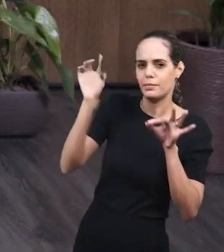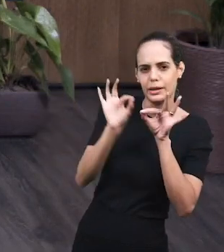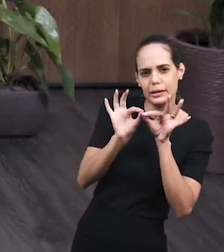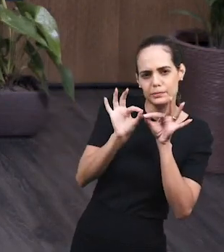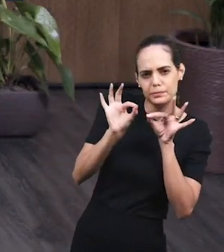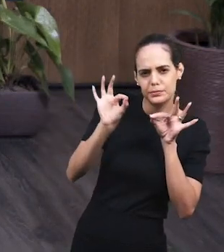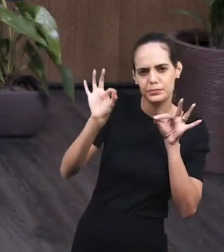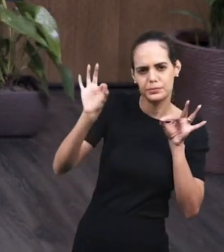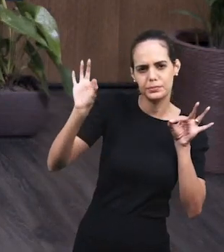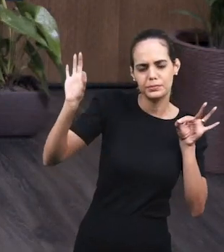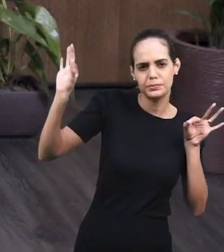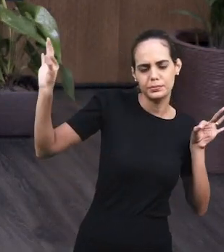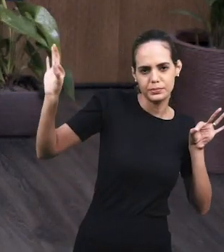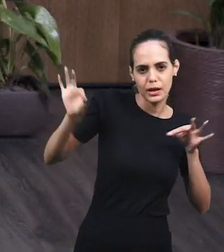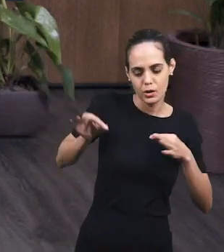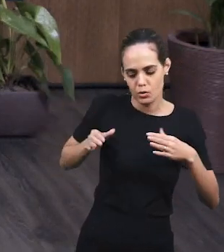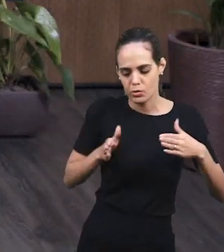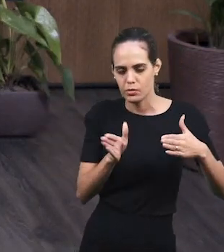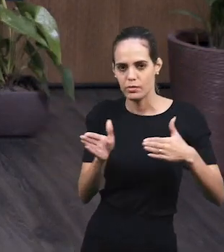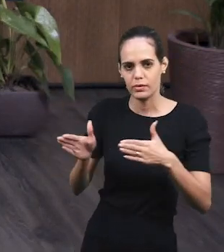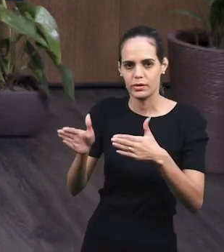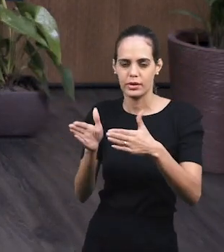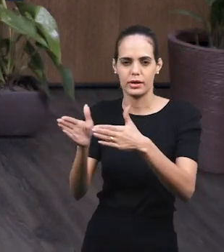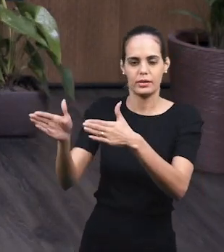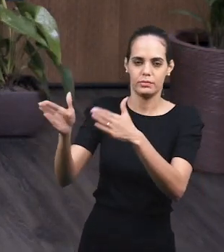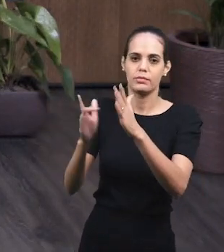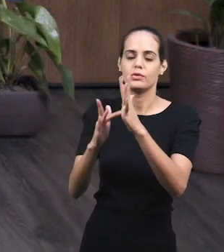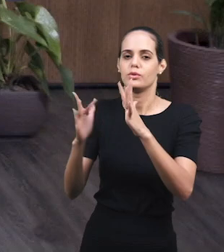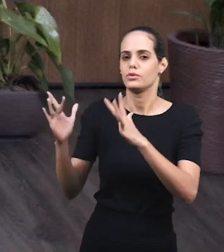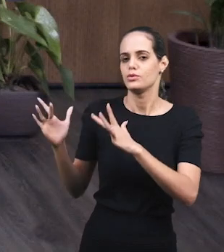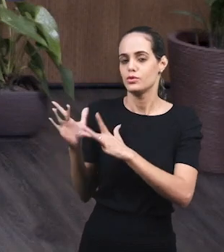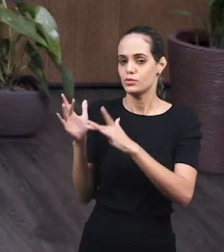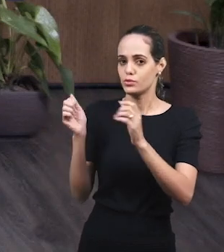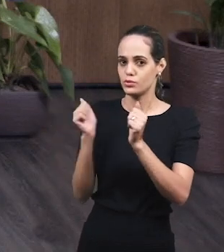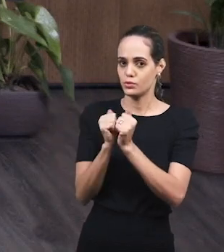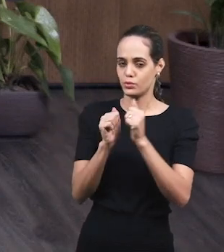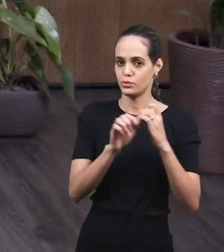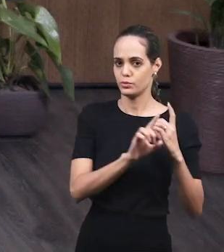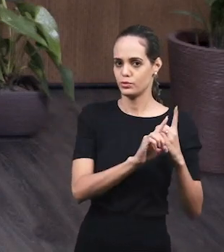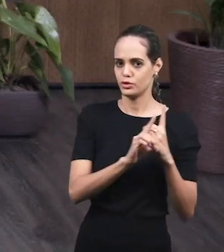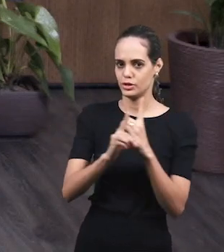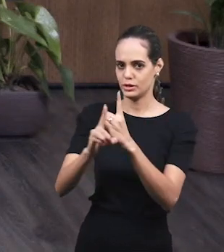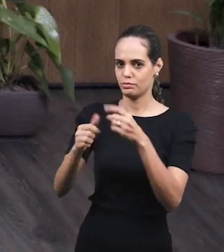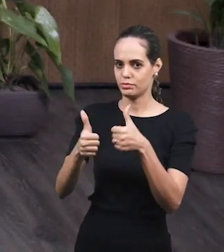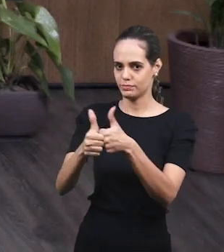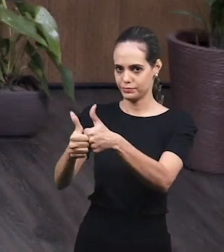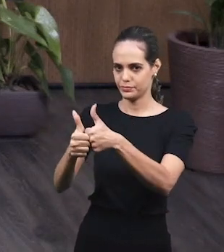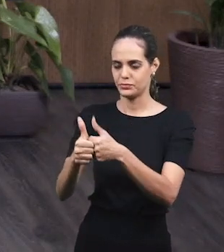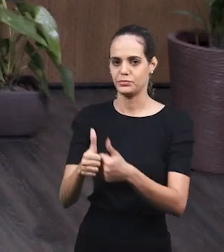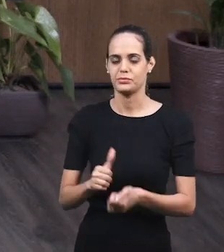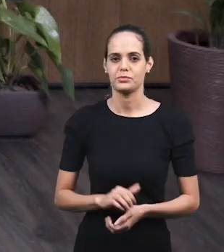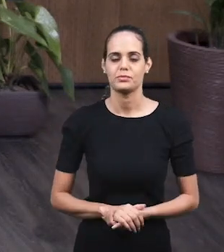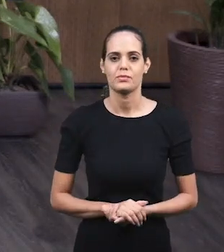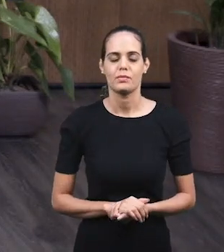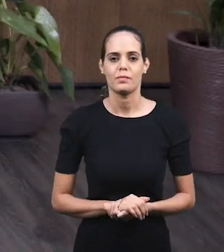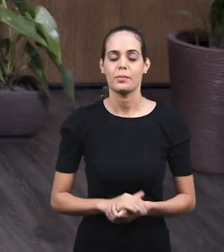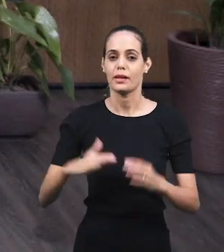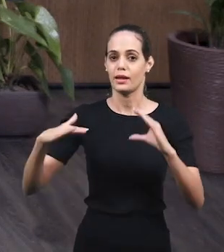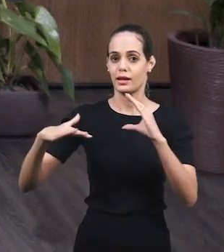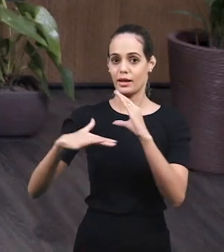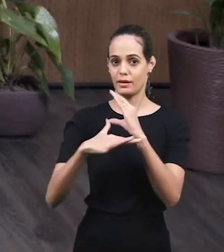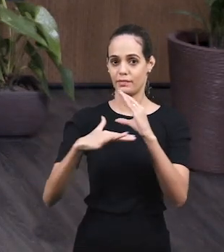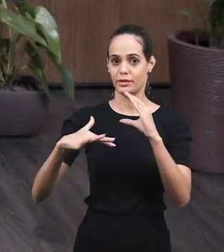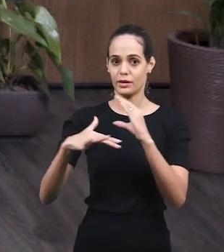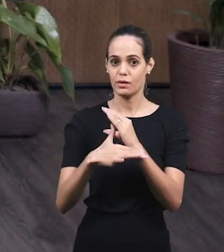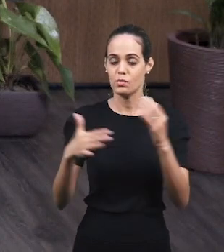On dit que cela prend à peu près 17 kilomètres. Cette marcation rouge ici, où